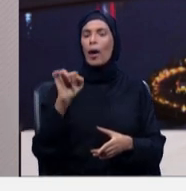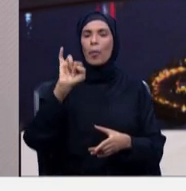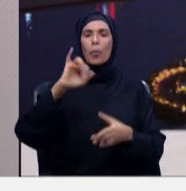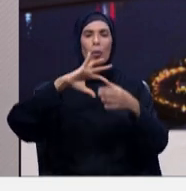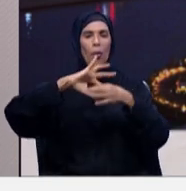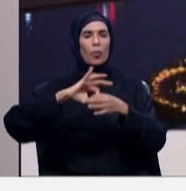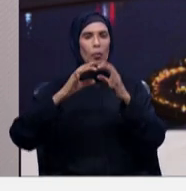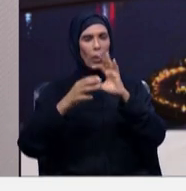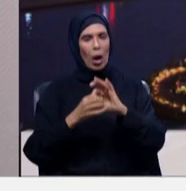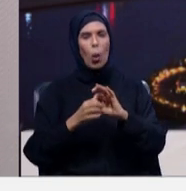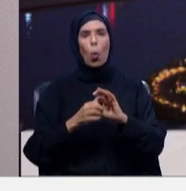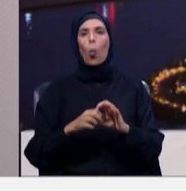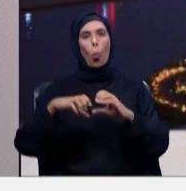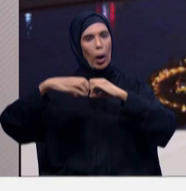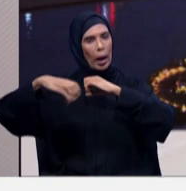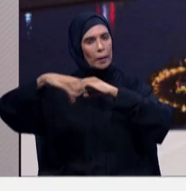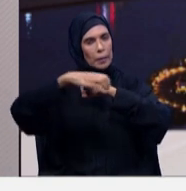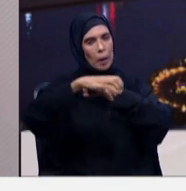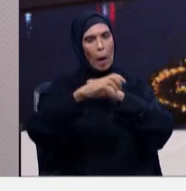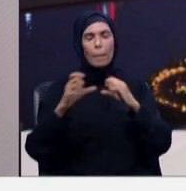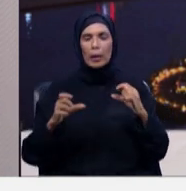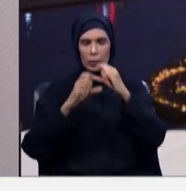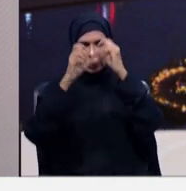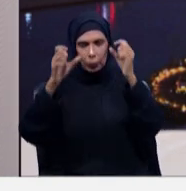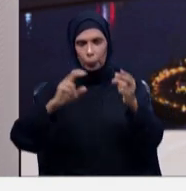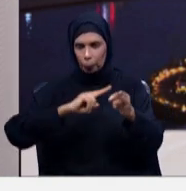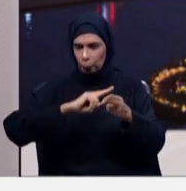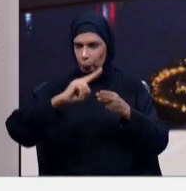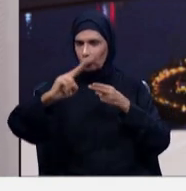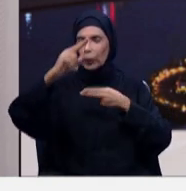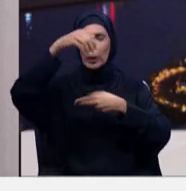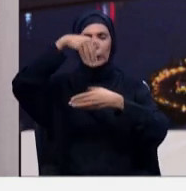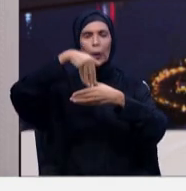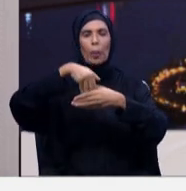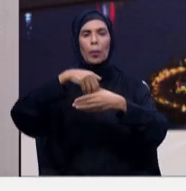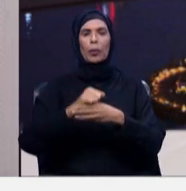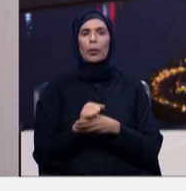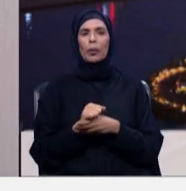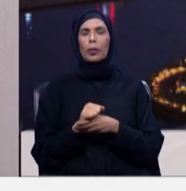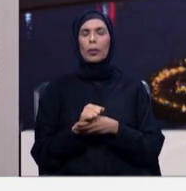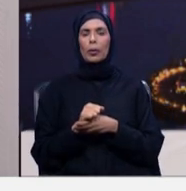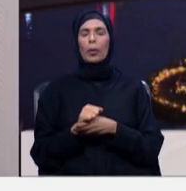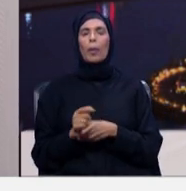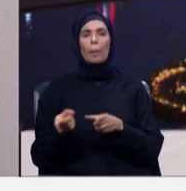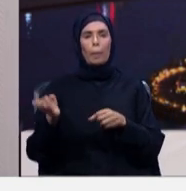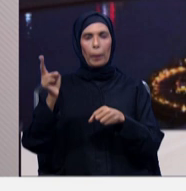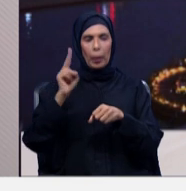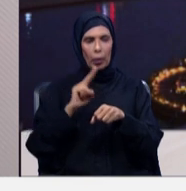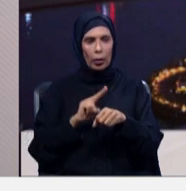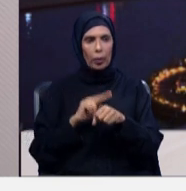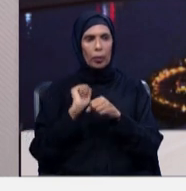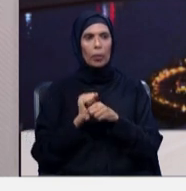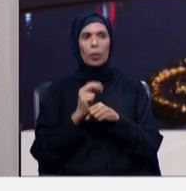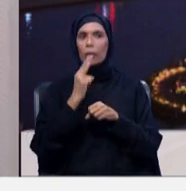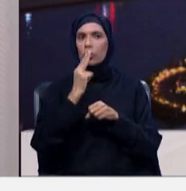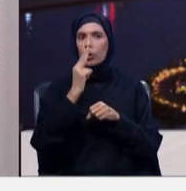والجهات التي تشرف على سلامة سير العملية الانتخابية، وكذلك للتحقق من حسن